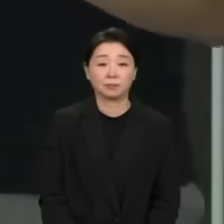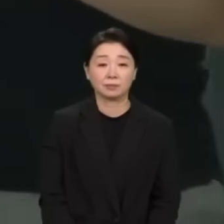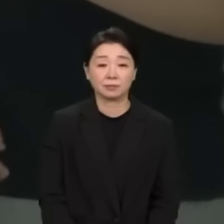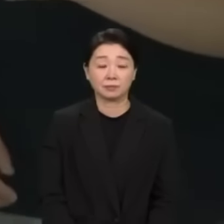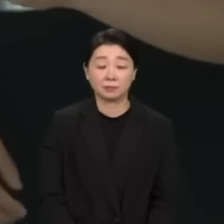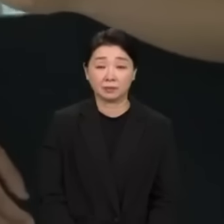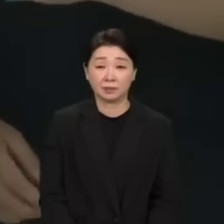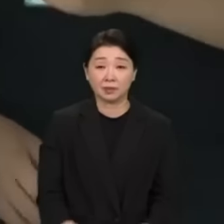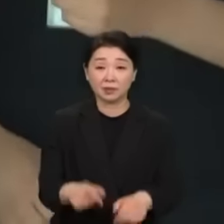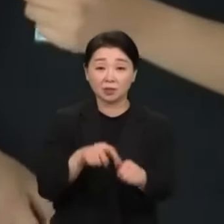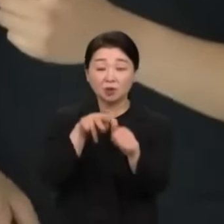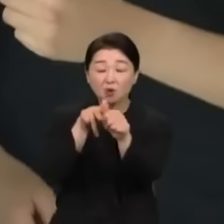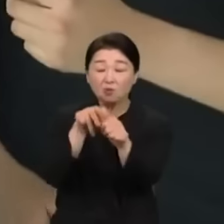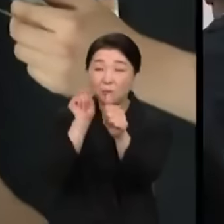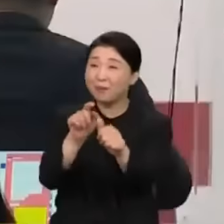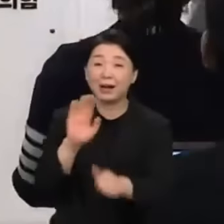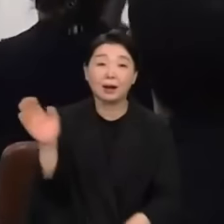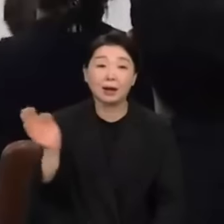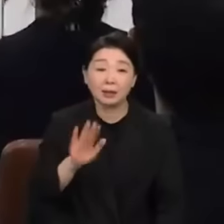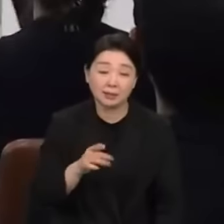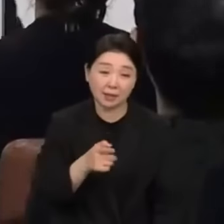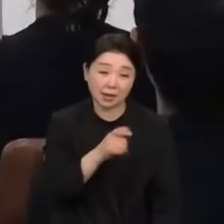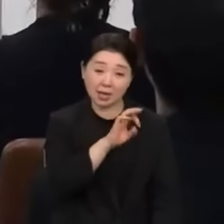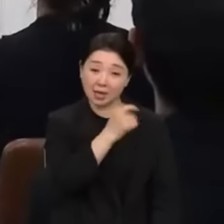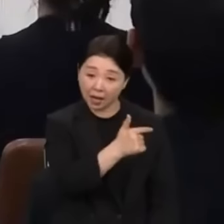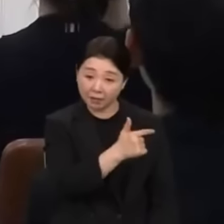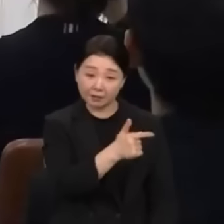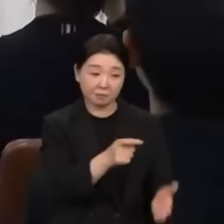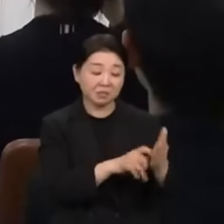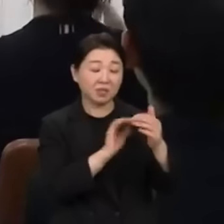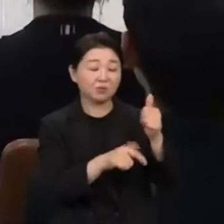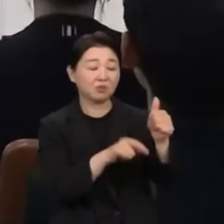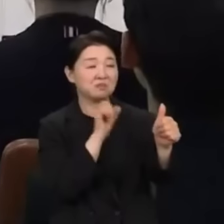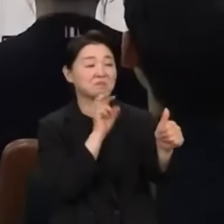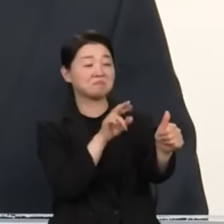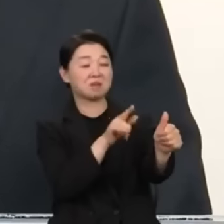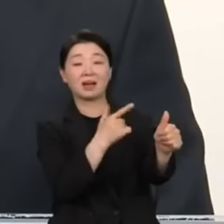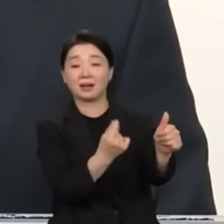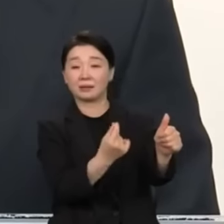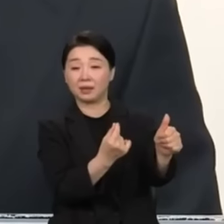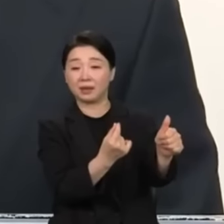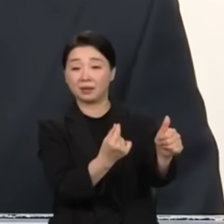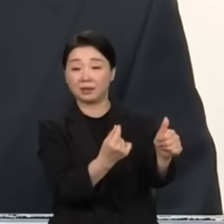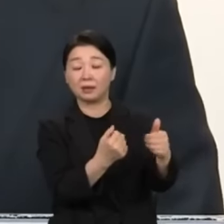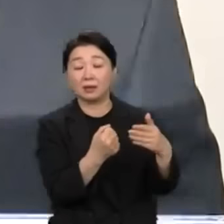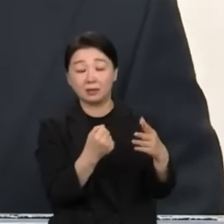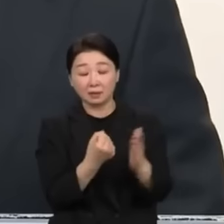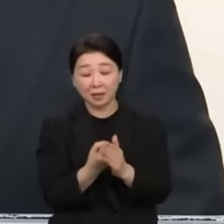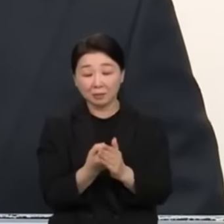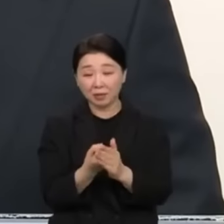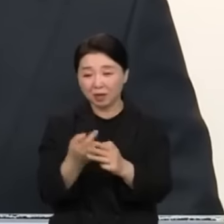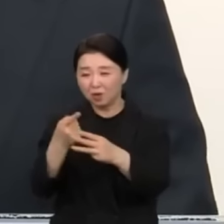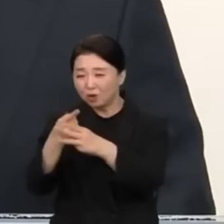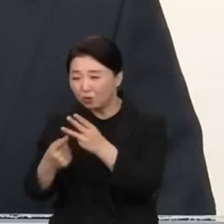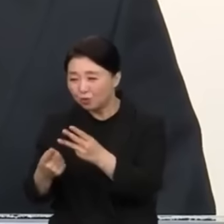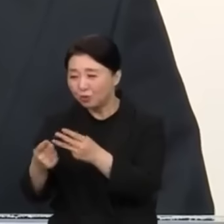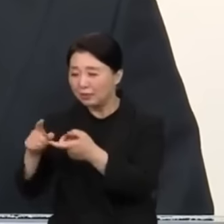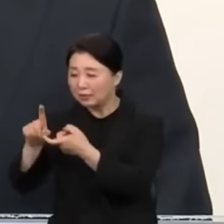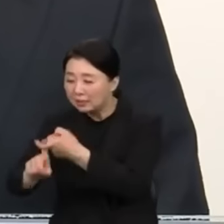후보를 지칭한 건 아니라고 했지만 한동훈 전 비대위원장을 겨눈 거란 해석이 나오면서 친윤 대 반윤